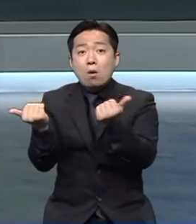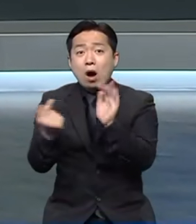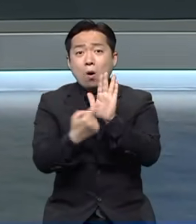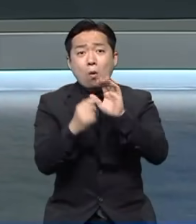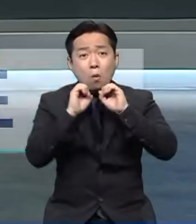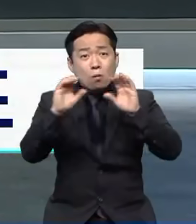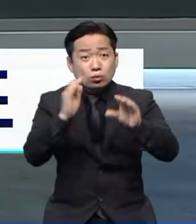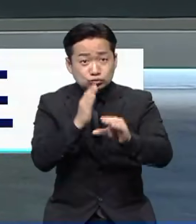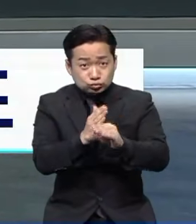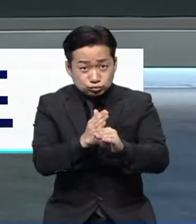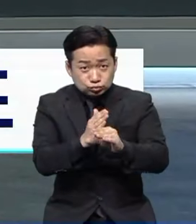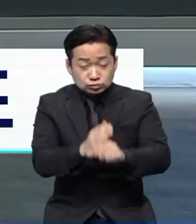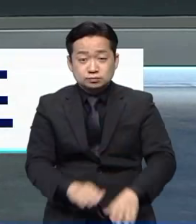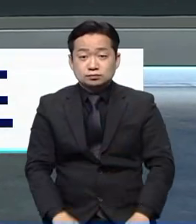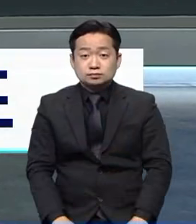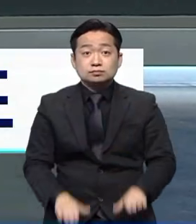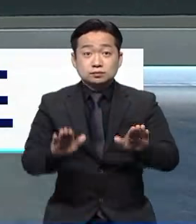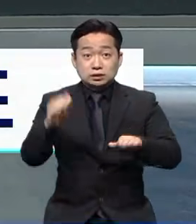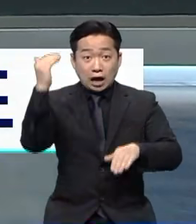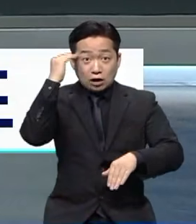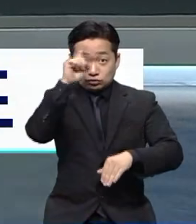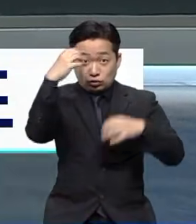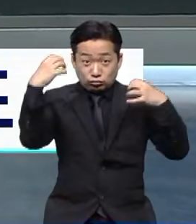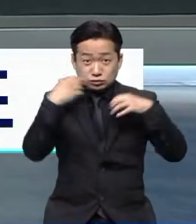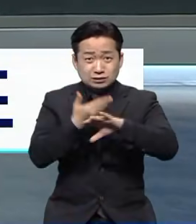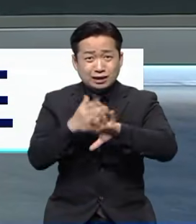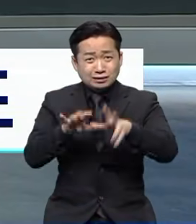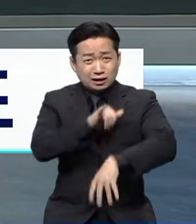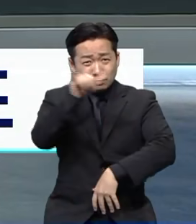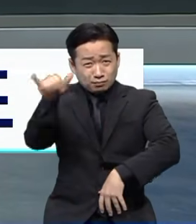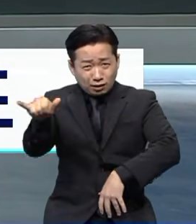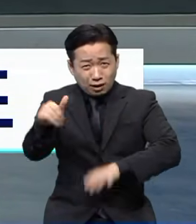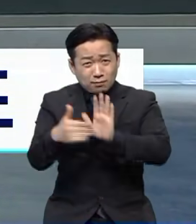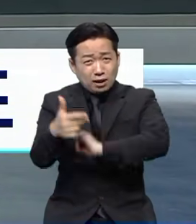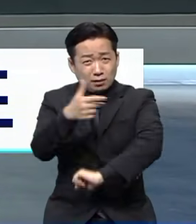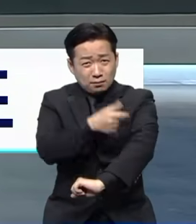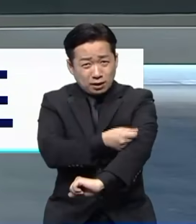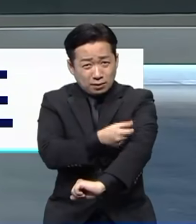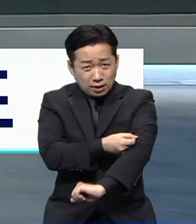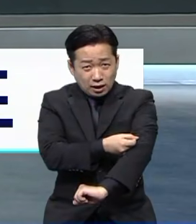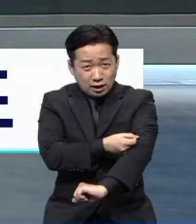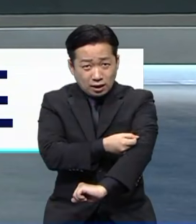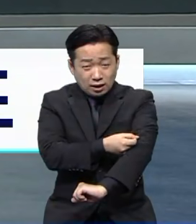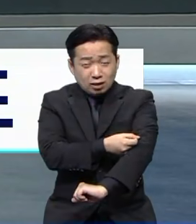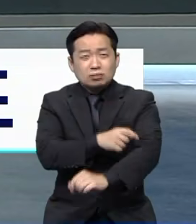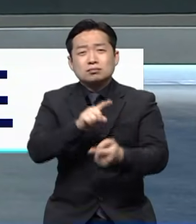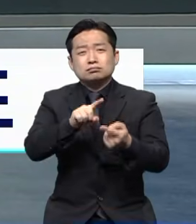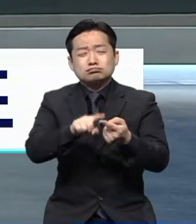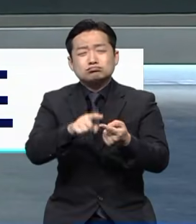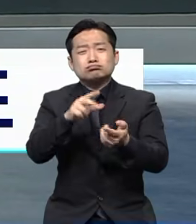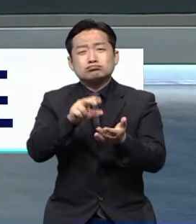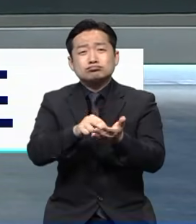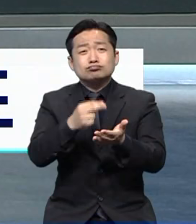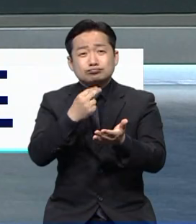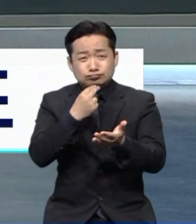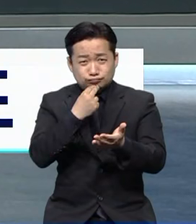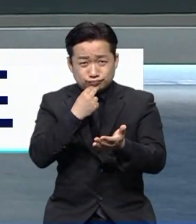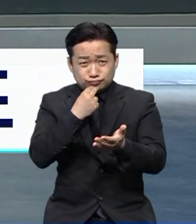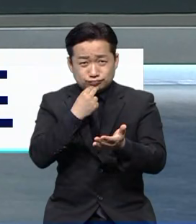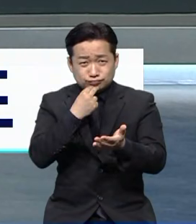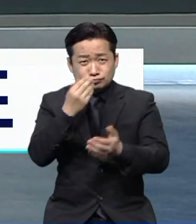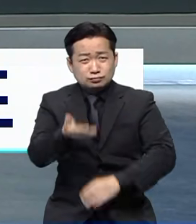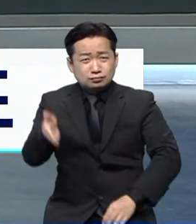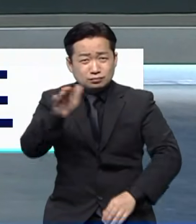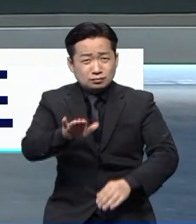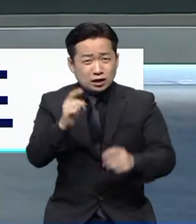홍보에 나서기도 했습니다. 방역당국은 다른 나라에 가서 백신을 맞는 것 자체는 문제가 없다고 하는데